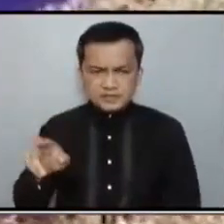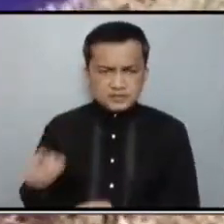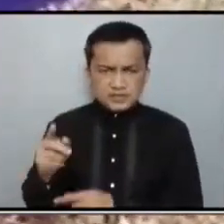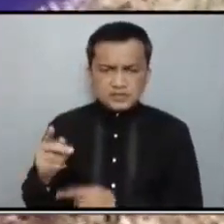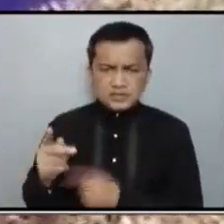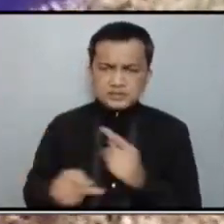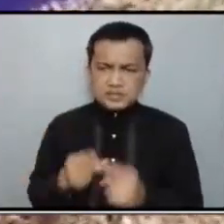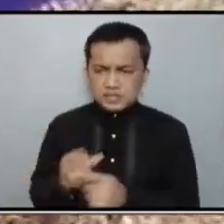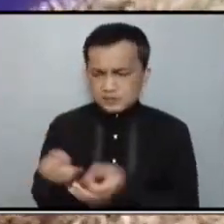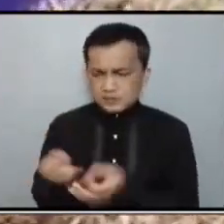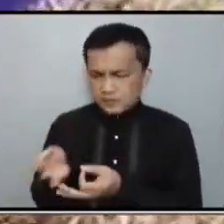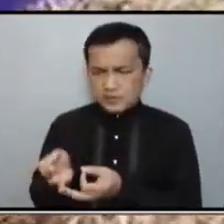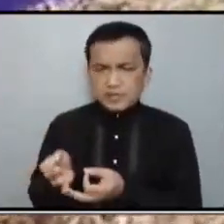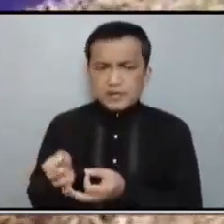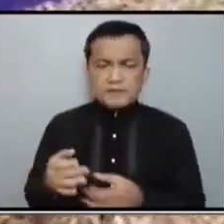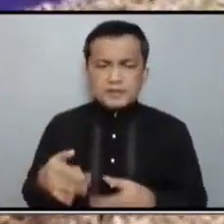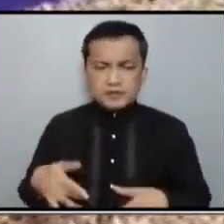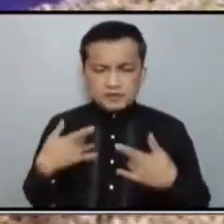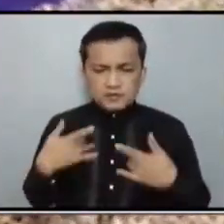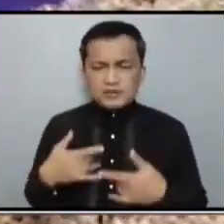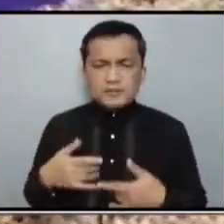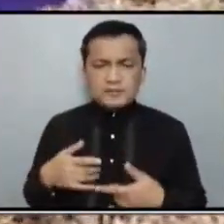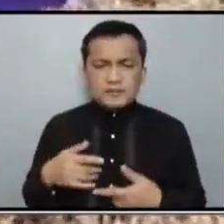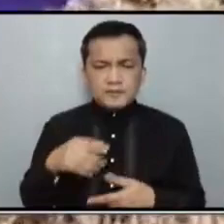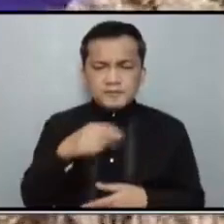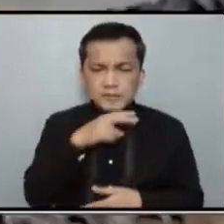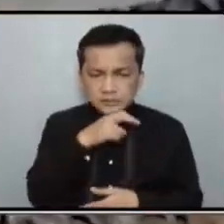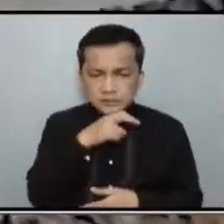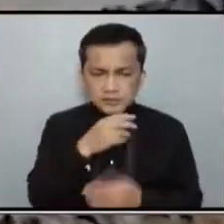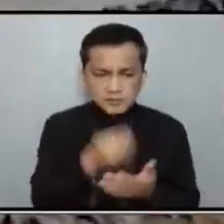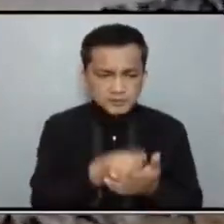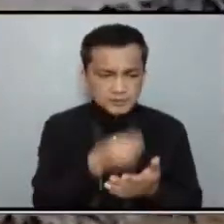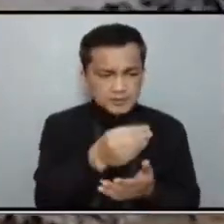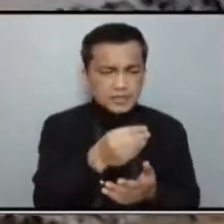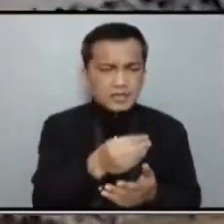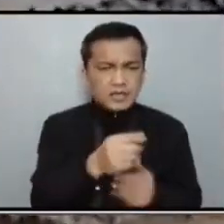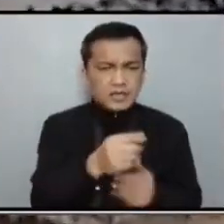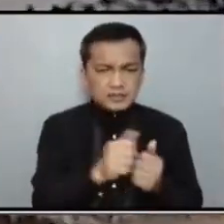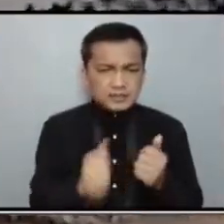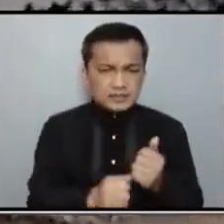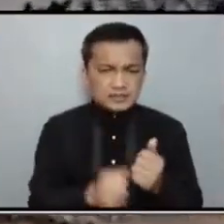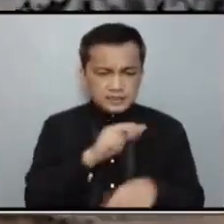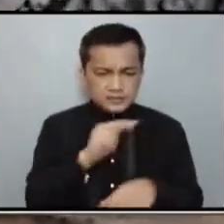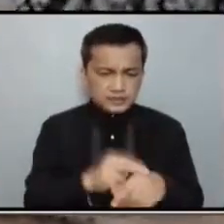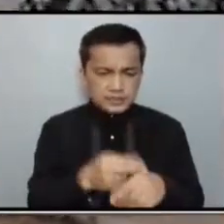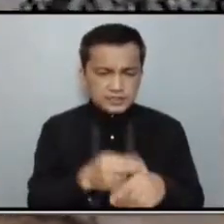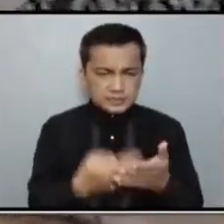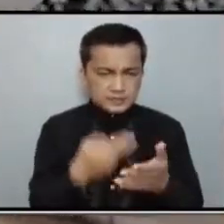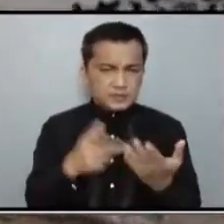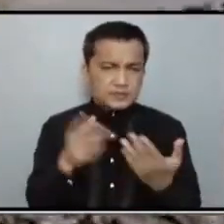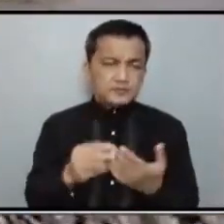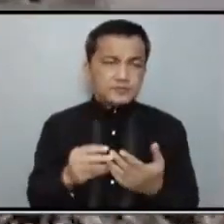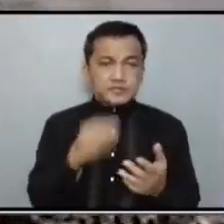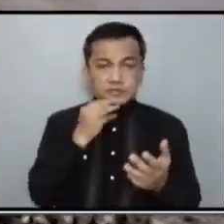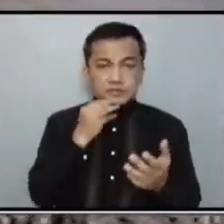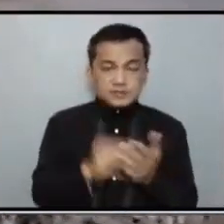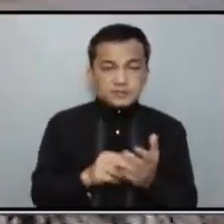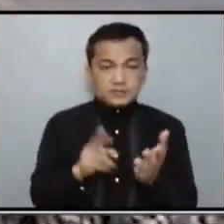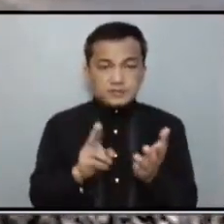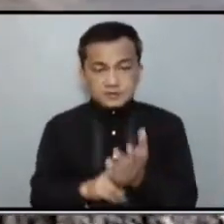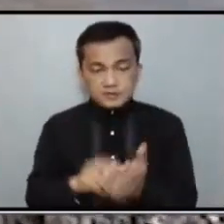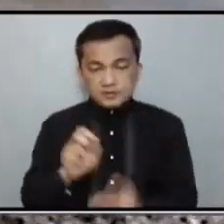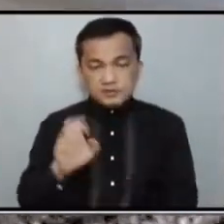buhay na mikrobyo na bibilin sa ilalim ng National Rice Program. Saad ng memorandum na pirmado ni Yusek